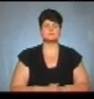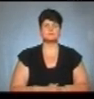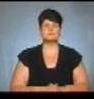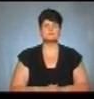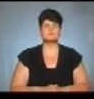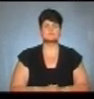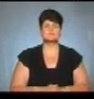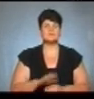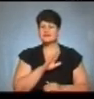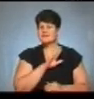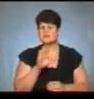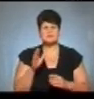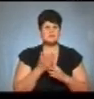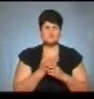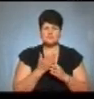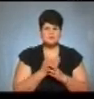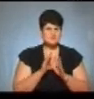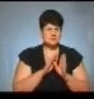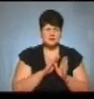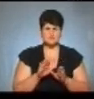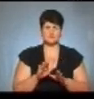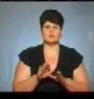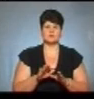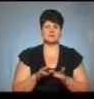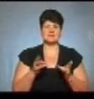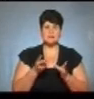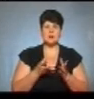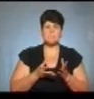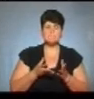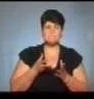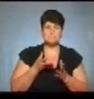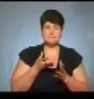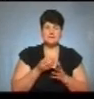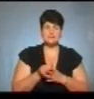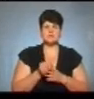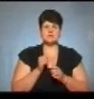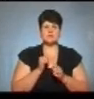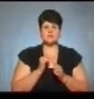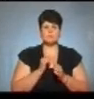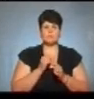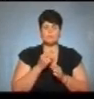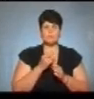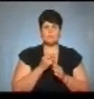Я не за субсидію, я за те, що треба носити сюди показники в кінці місяця.